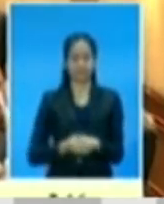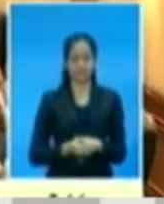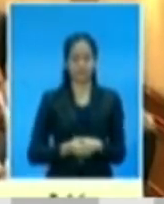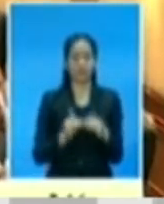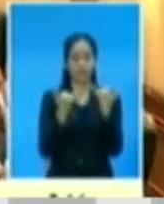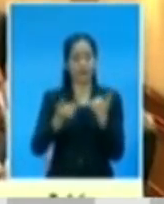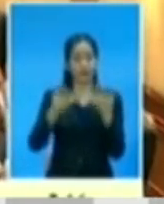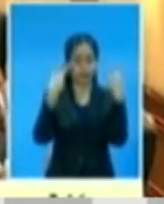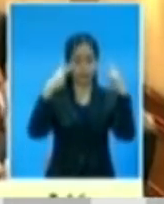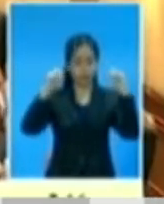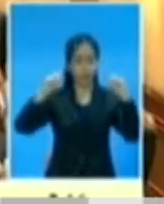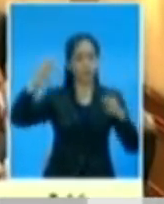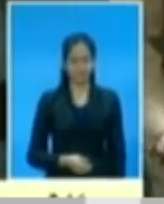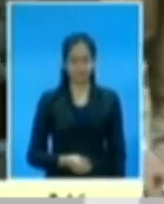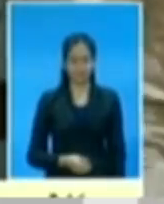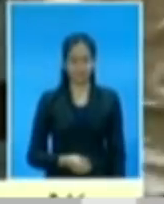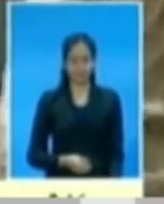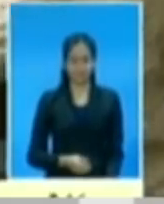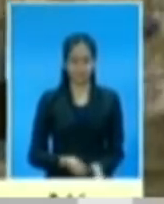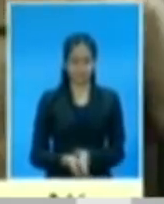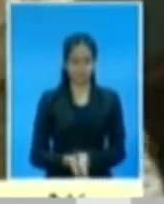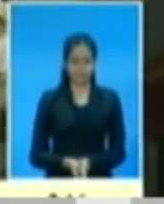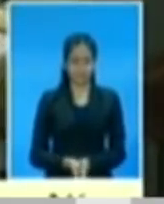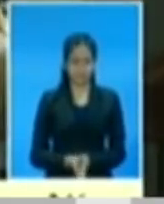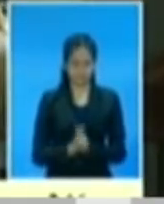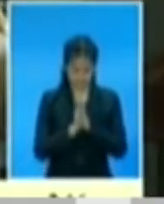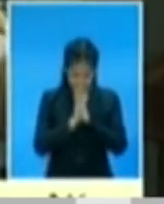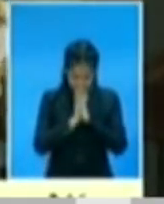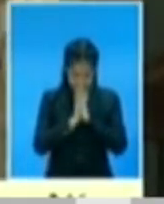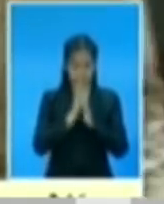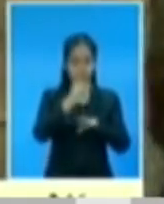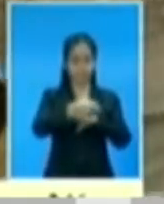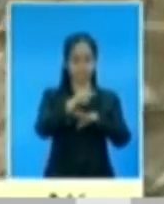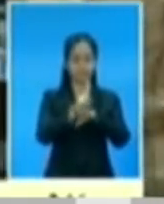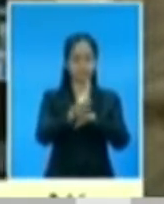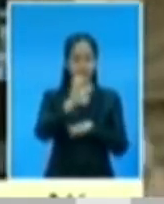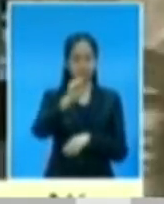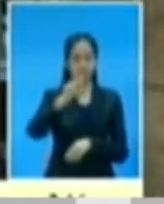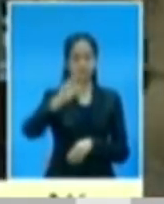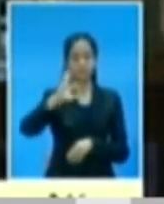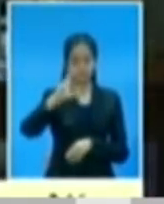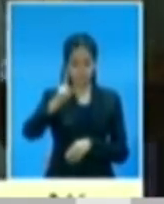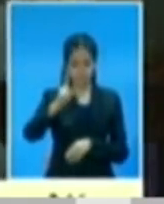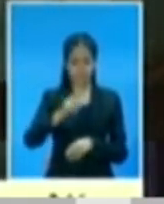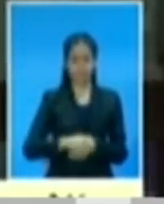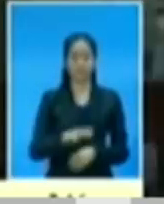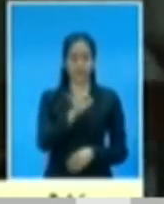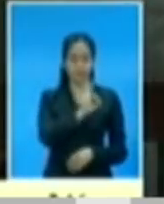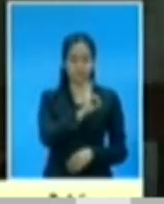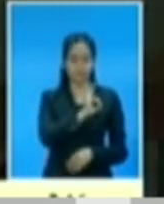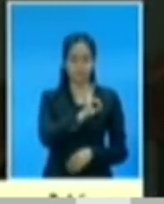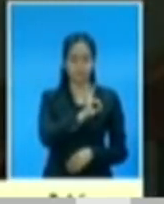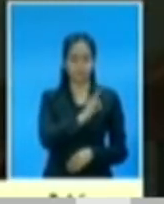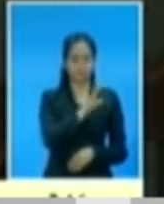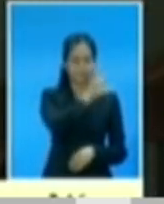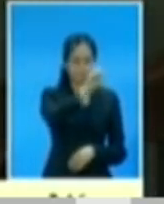กระทรวงกลาโหม ครับ นะฮะสื่อต่างประเทศก็วิจารณ์งบกลาโหมไทยกว่า2,000,000,000บา